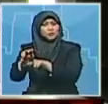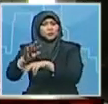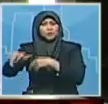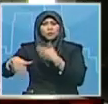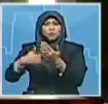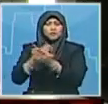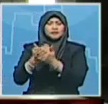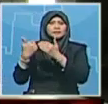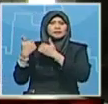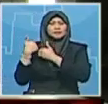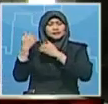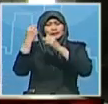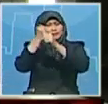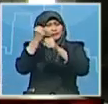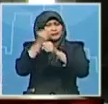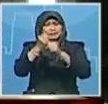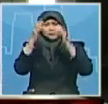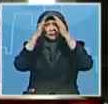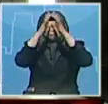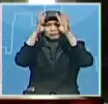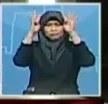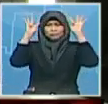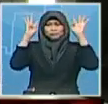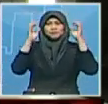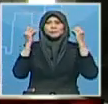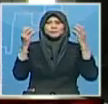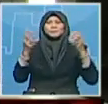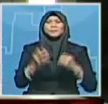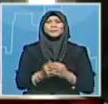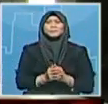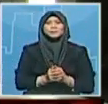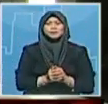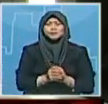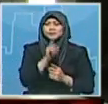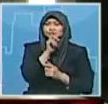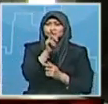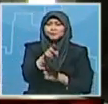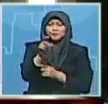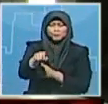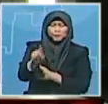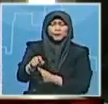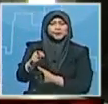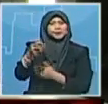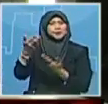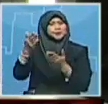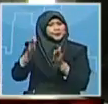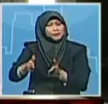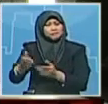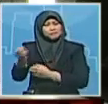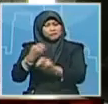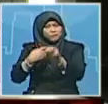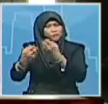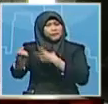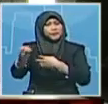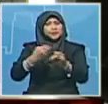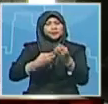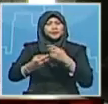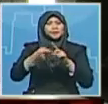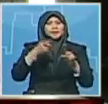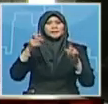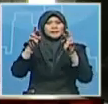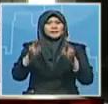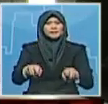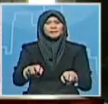dan mungkin tak ada masa untuk sepanjang masa berada di lapangan. Dan sebab itulah kita memang mengalu-alukan maklumat daripada rakyat kita.